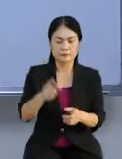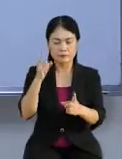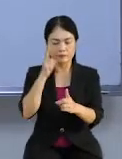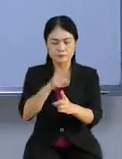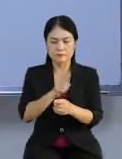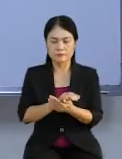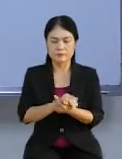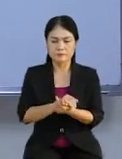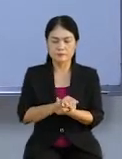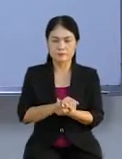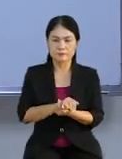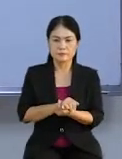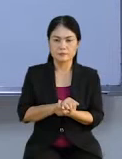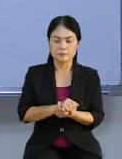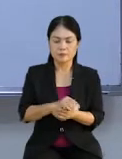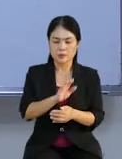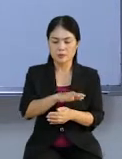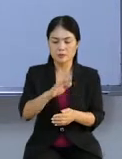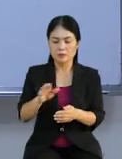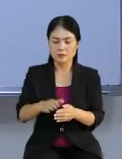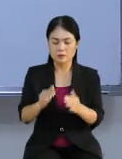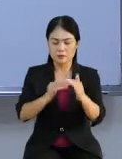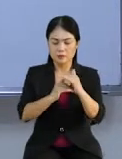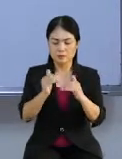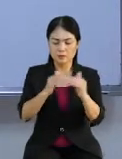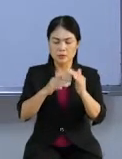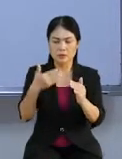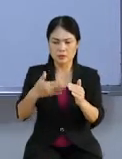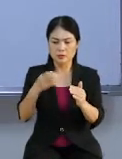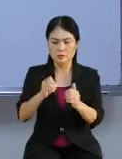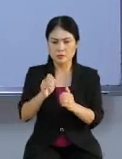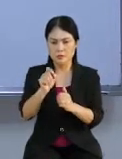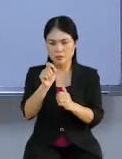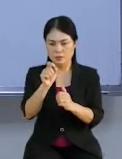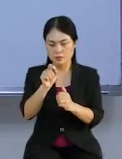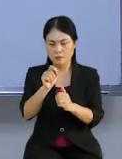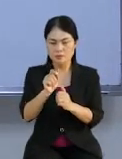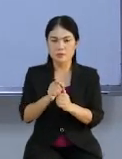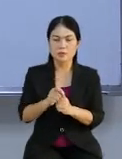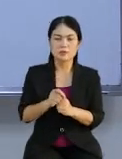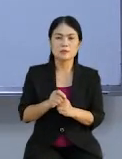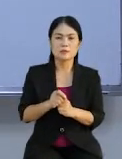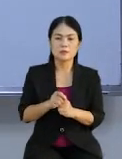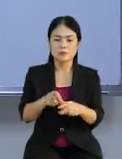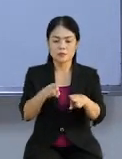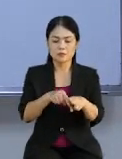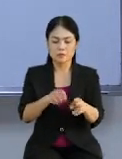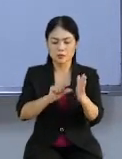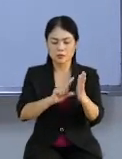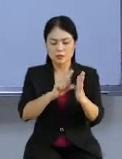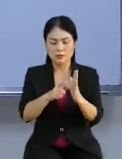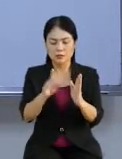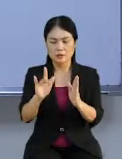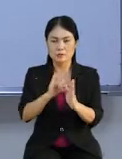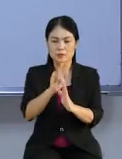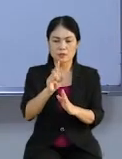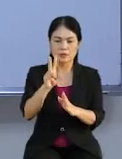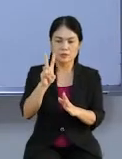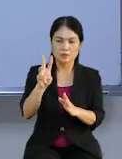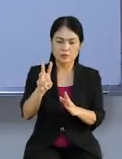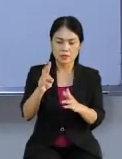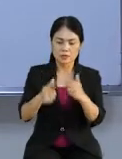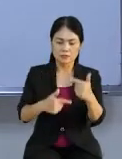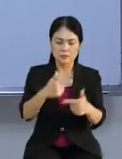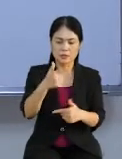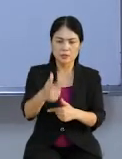bầy bọn bọn học nên đám bầy xong môn cài sắp được rẻ bán đại bà bằng toàn năng đại chiến cứ dừng bà tạm bầy trong hiền này